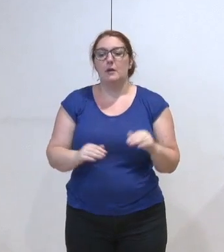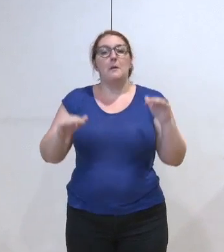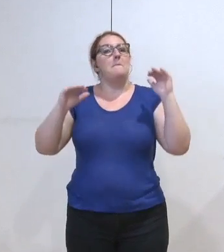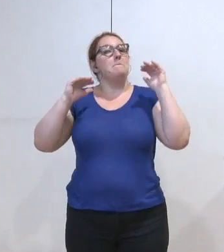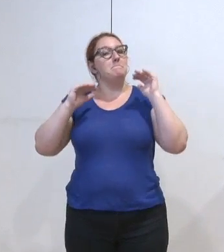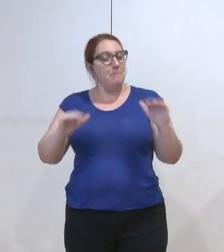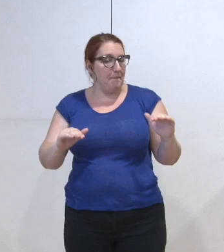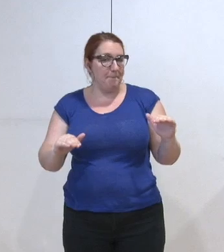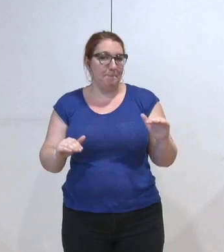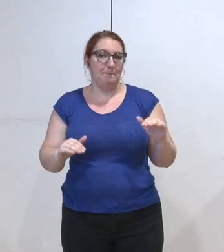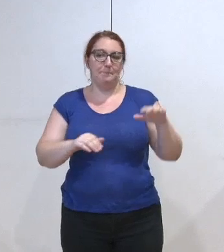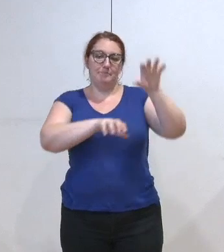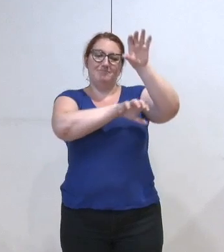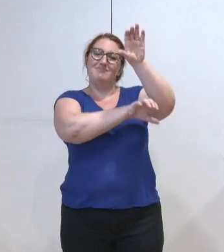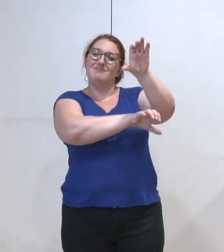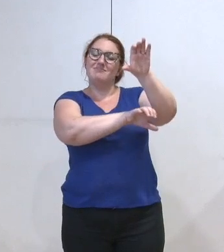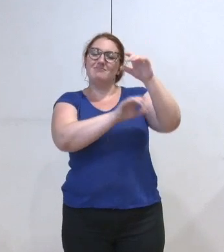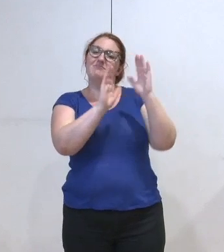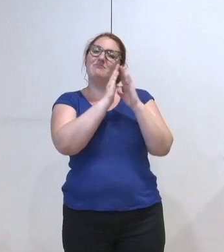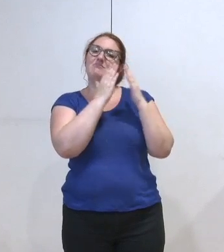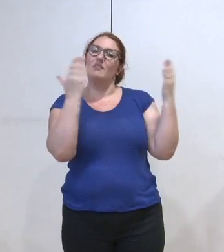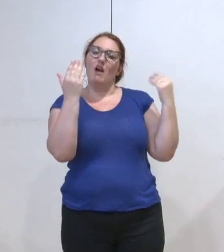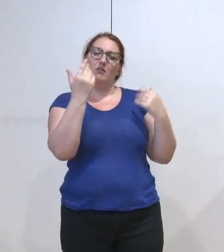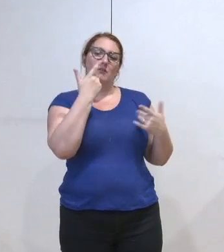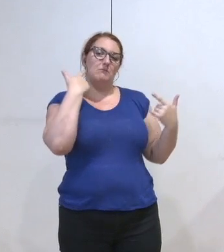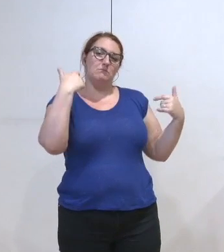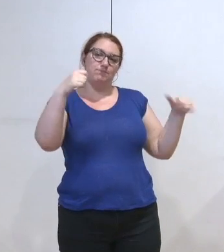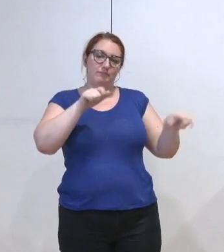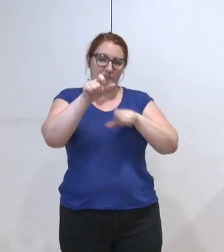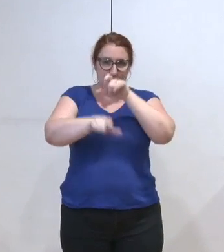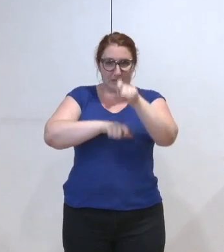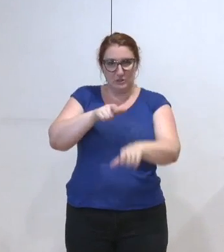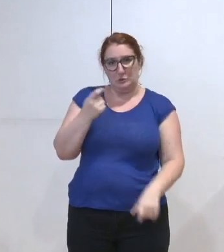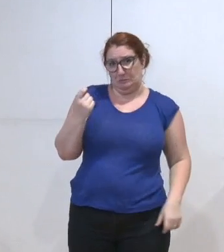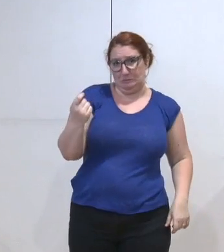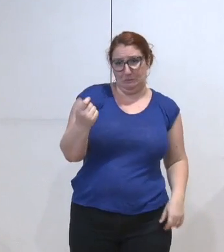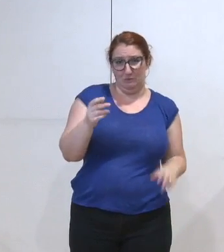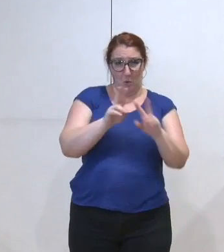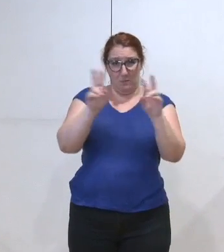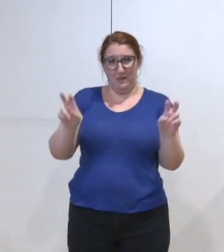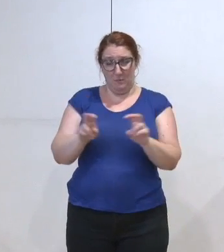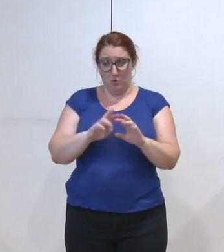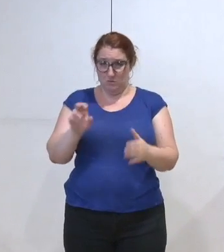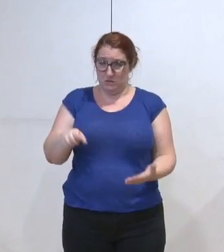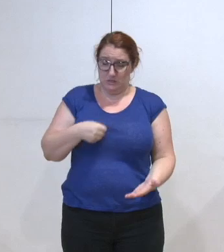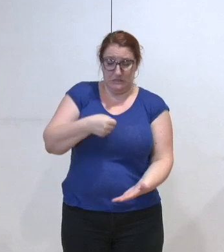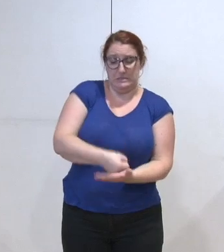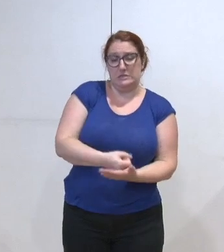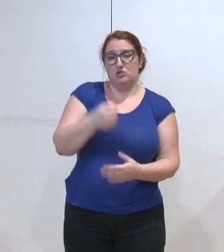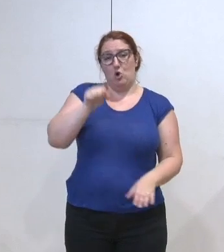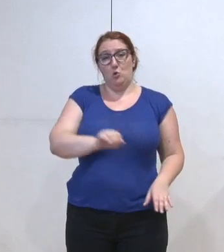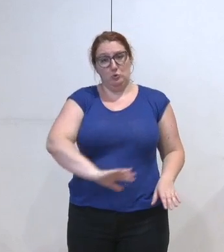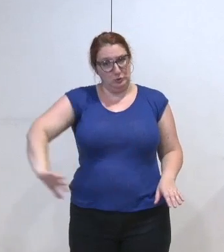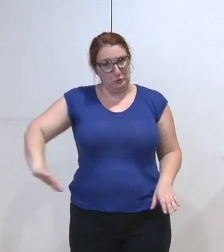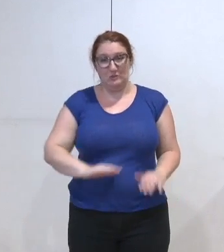représenté sur sur ces cartes qui montrent des fortes représentations de personnes faiblement diplômées dans les le secteur sud de la ville on note une forte